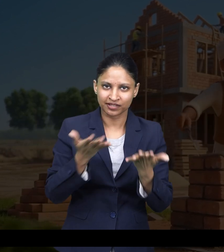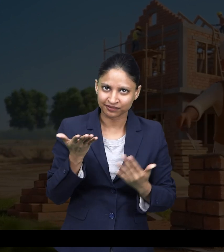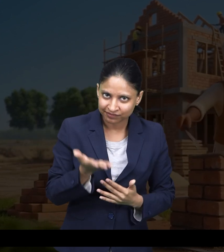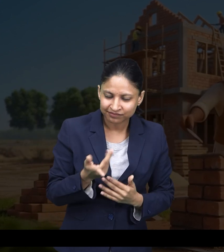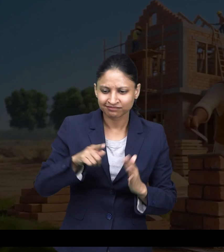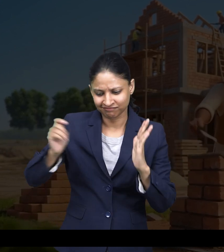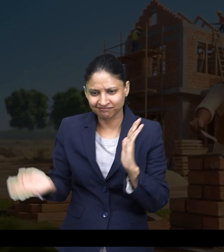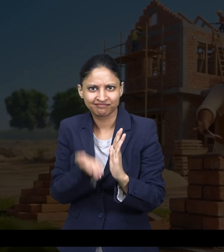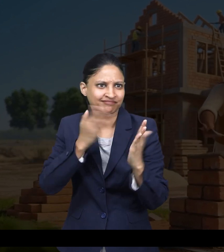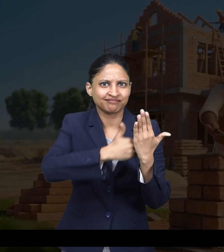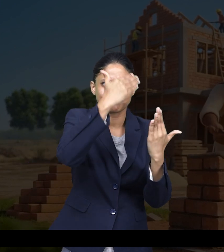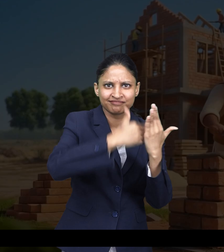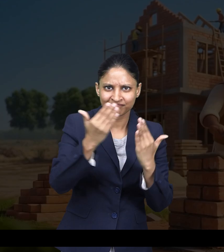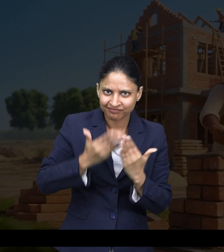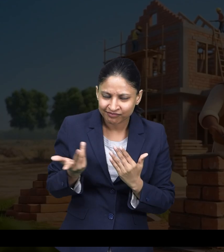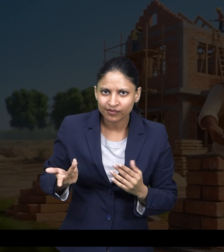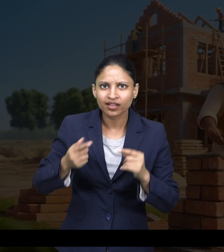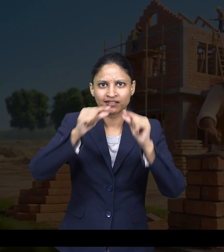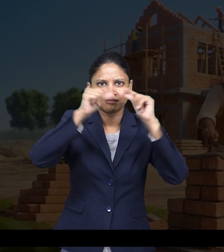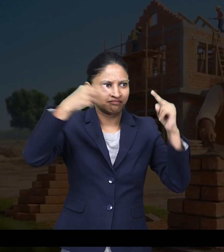हातोडा, टॉवेल,